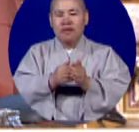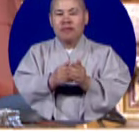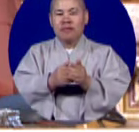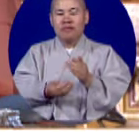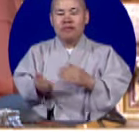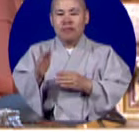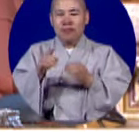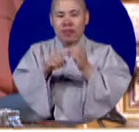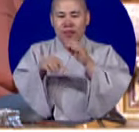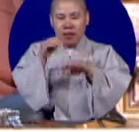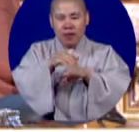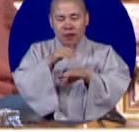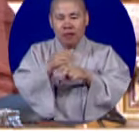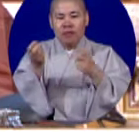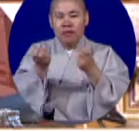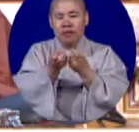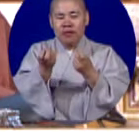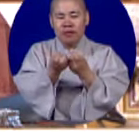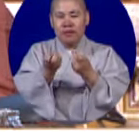그럼 이제 수행하는 방법이